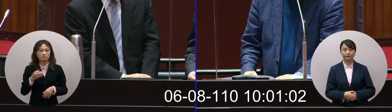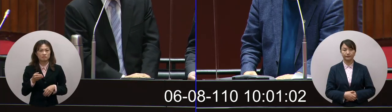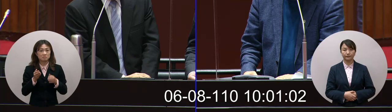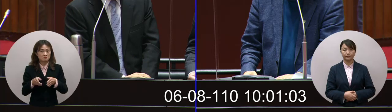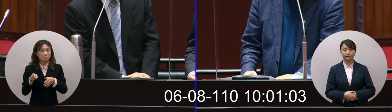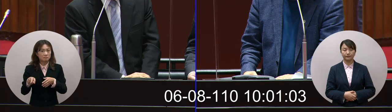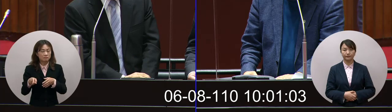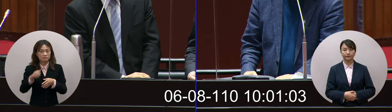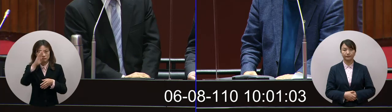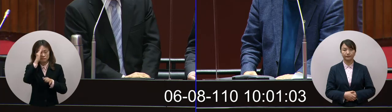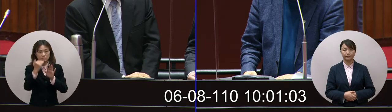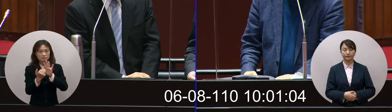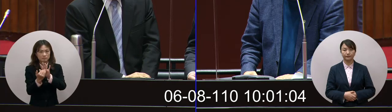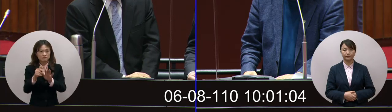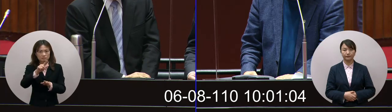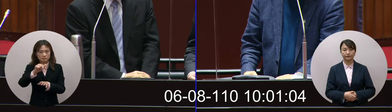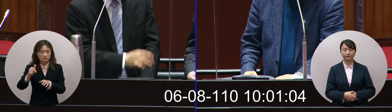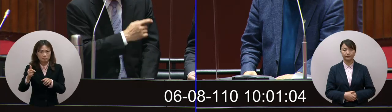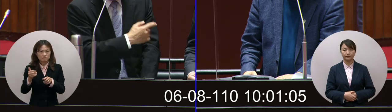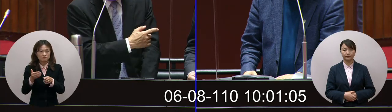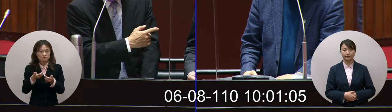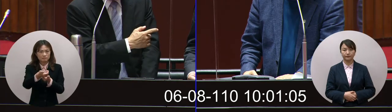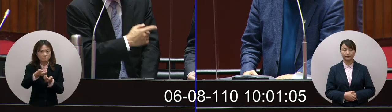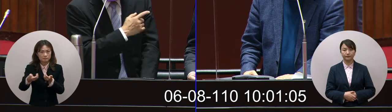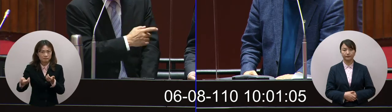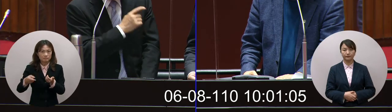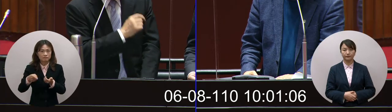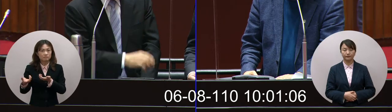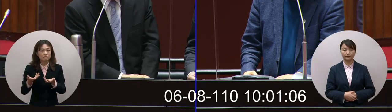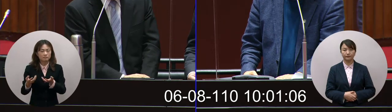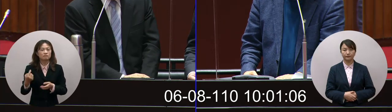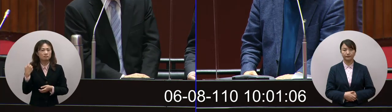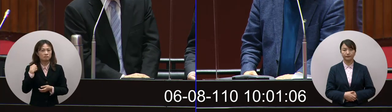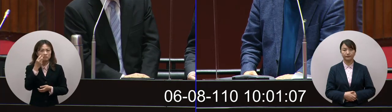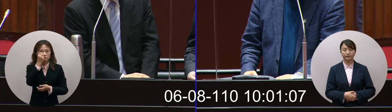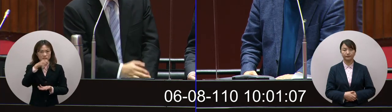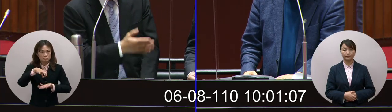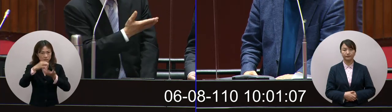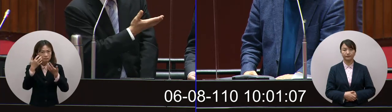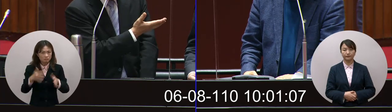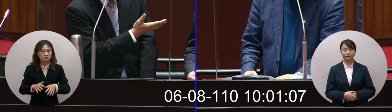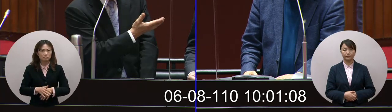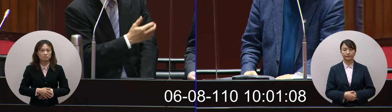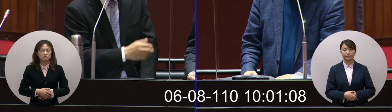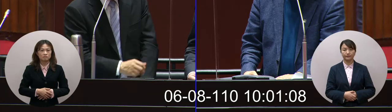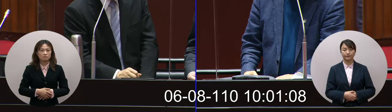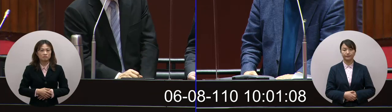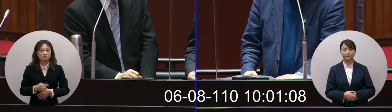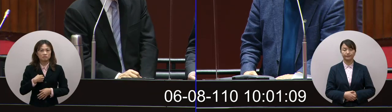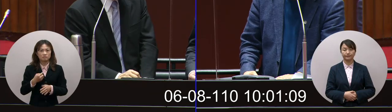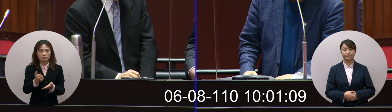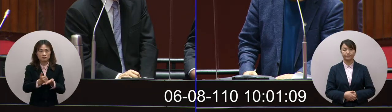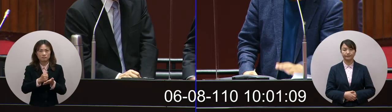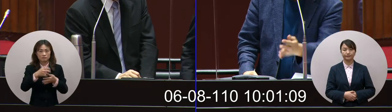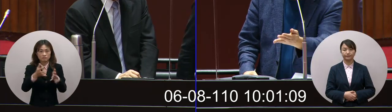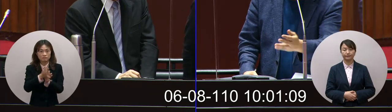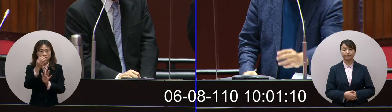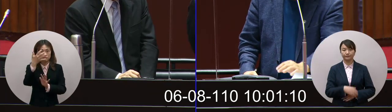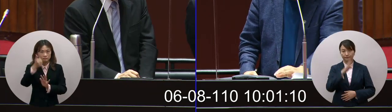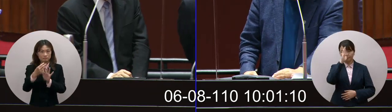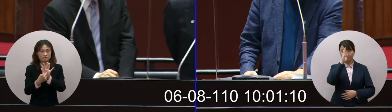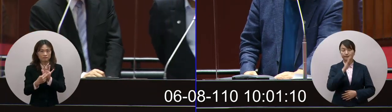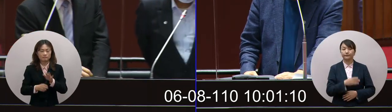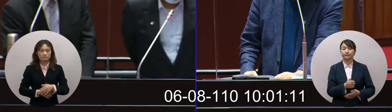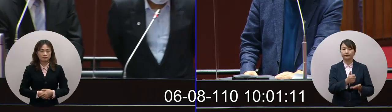防疫资源的分配顶管，伊本来长都特别讲的用心，我请部长甲你说明一下。 来，请部